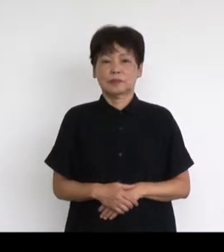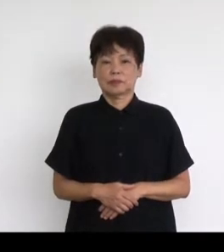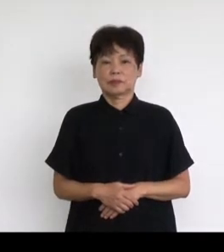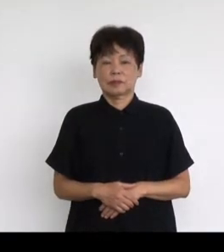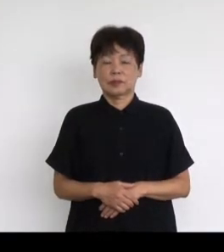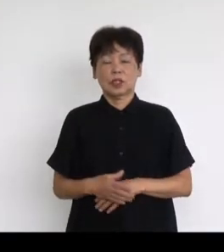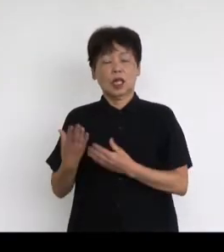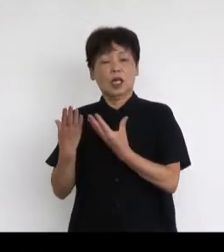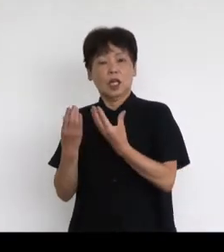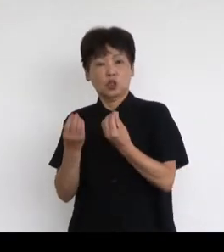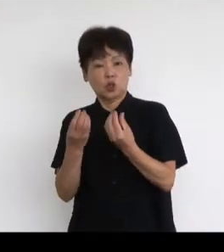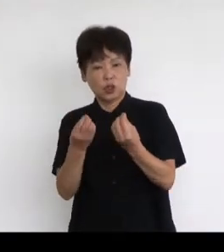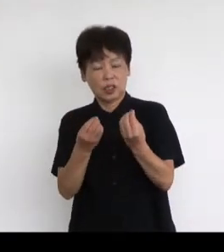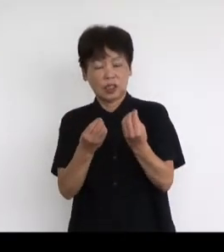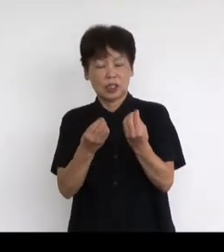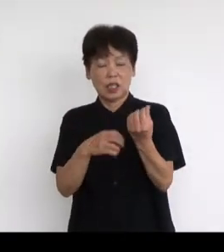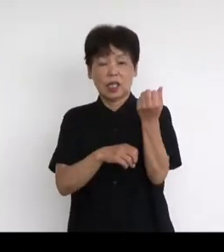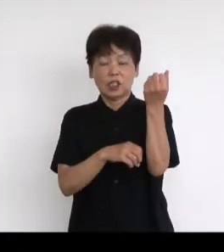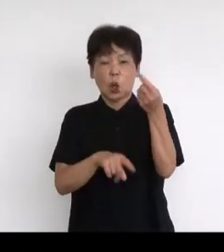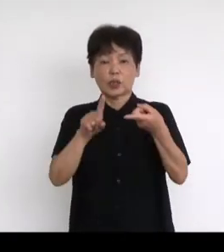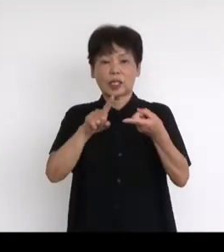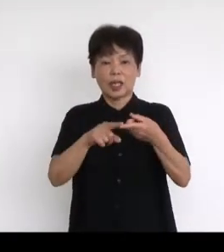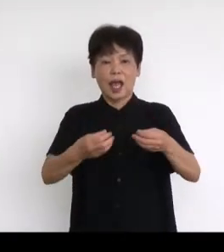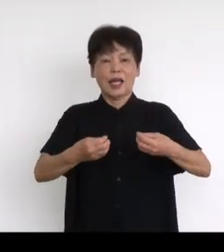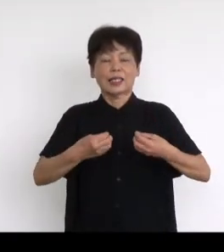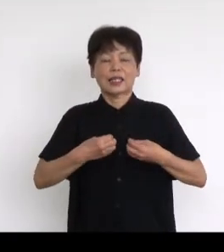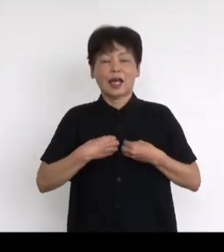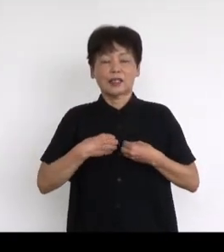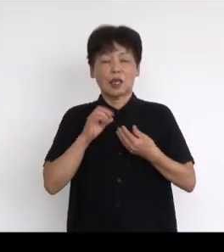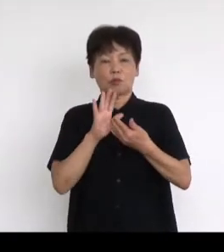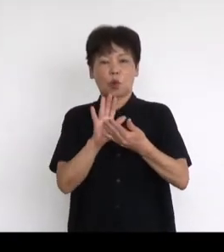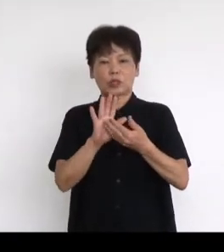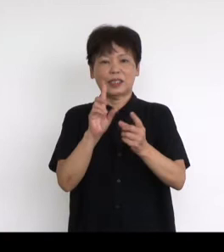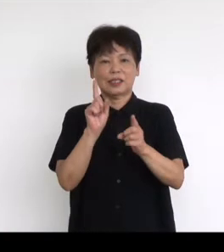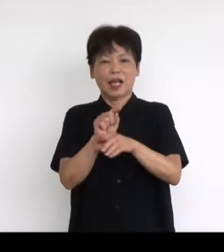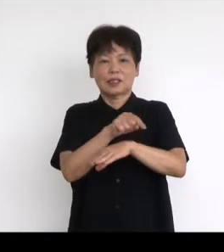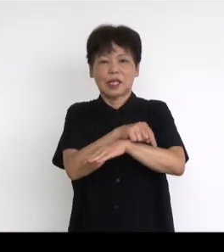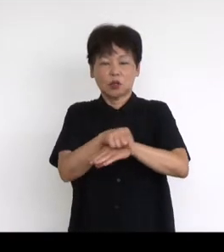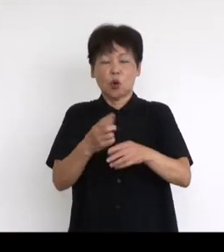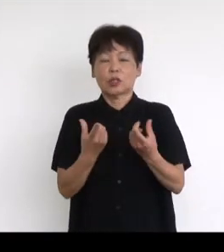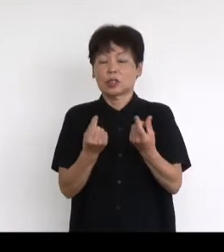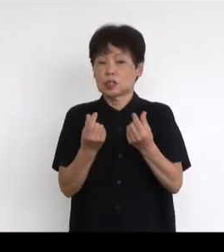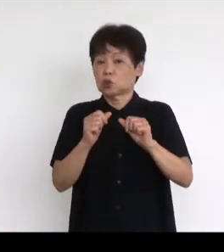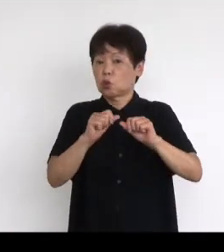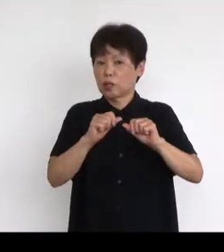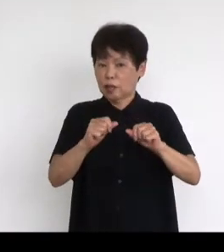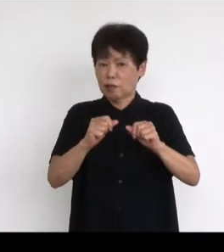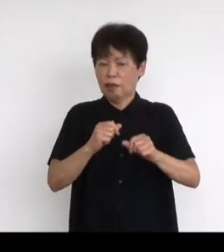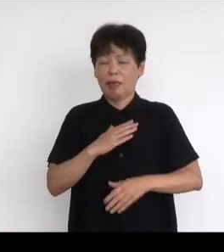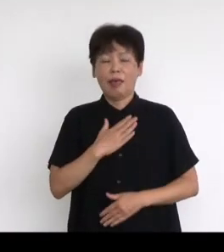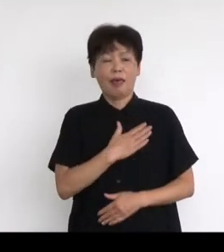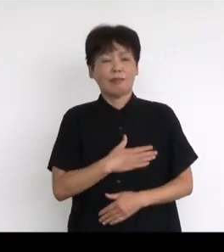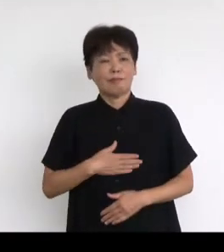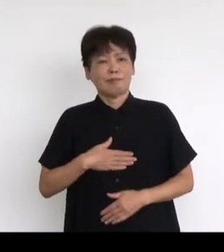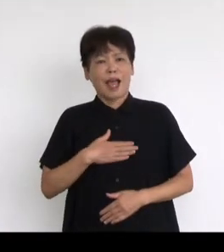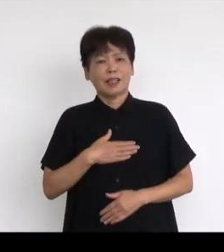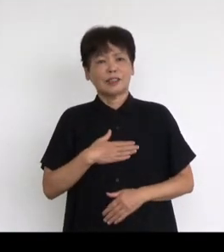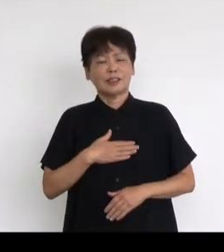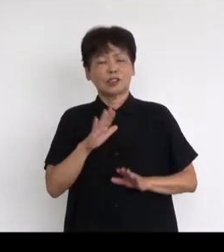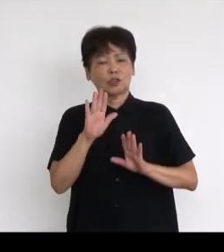引き続き基本的な感染防止対策を徹底し、体調不良の時